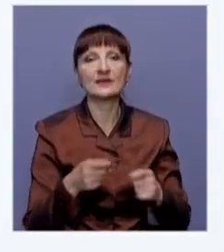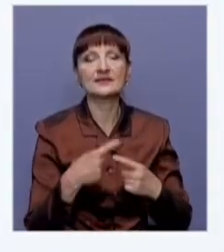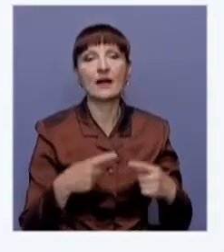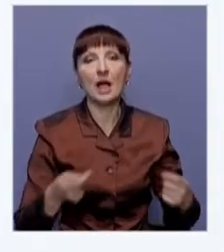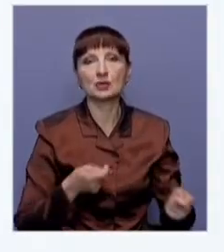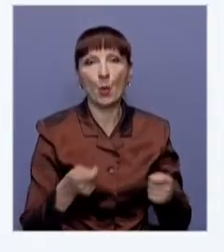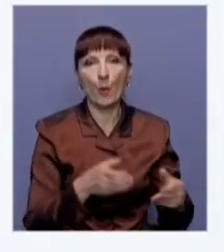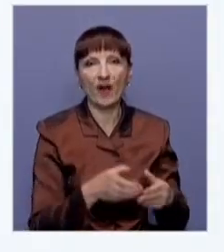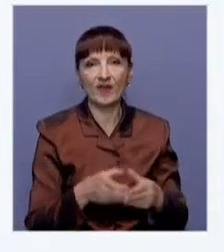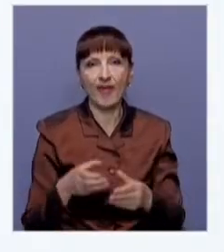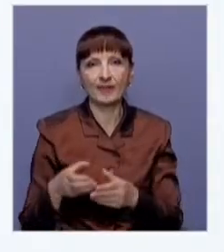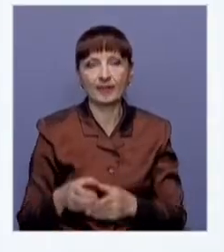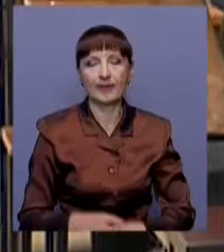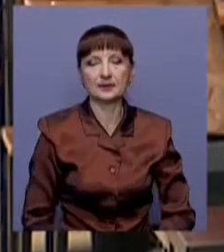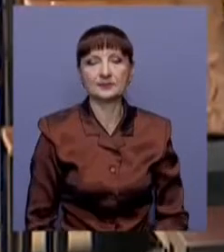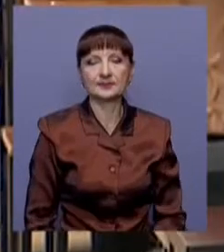управлений